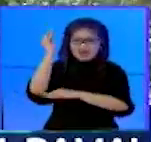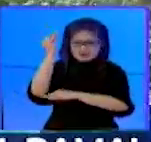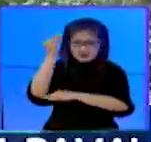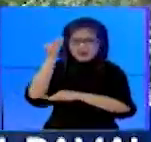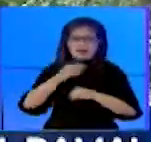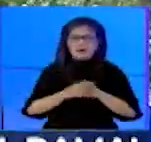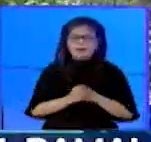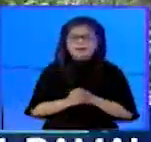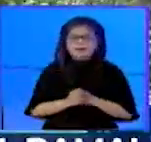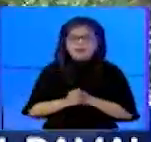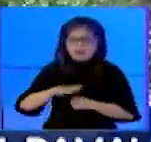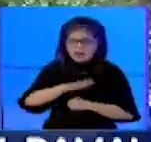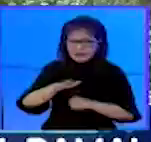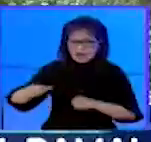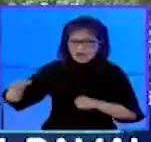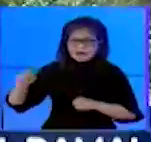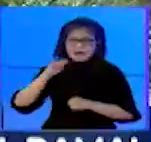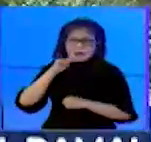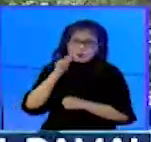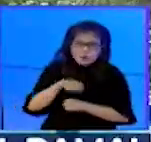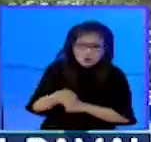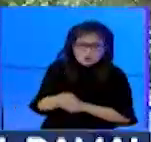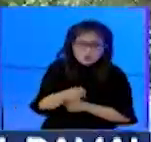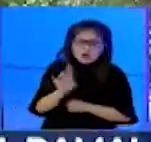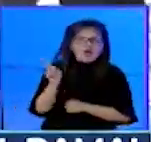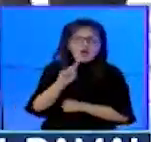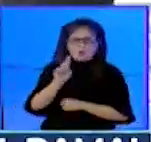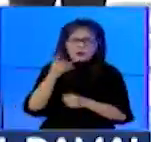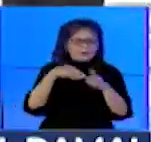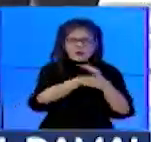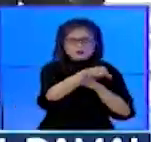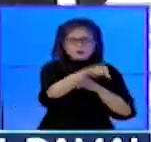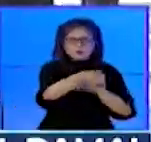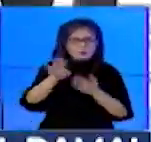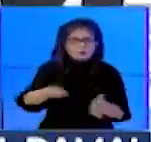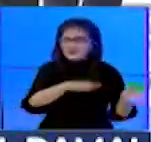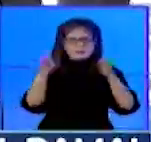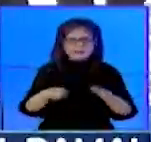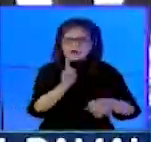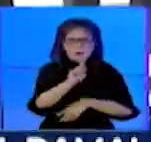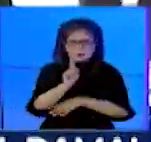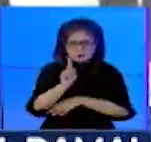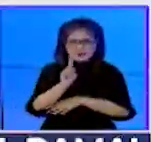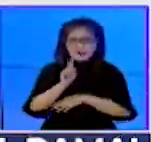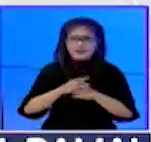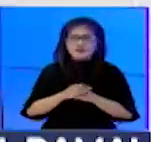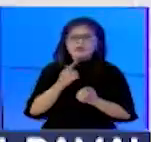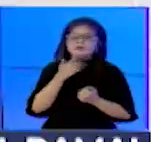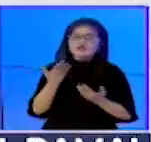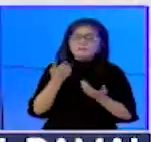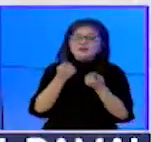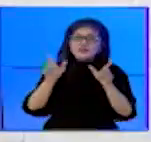juga lansia belum diperbolehkan untuk mengunjungi kawasan wisata Pantai Ancol. Selamat libur